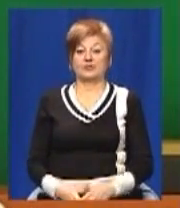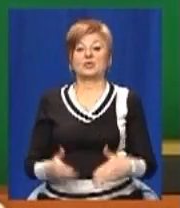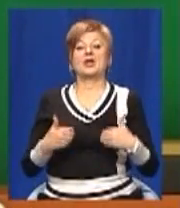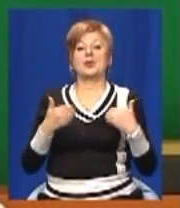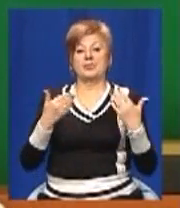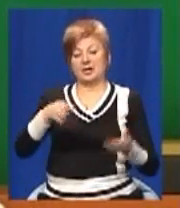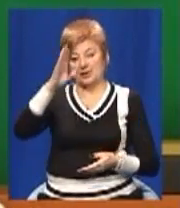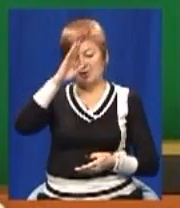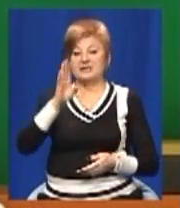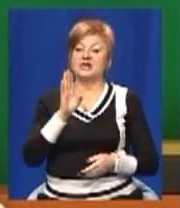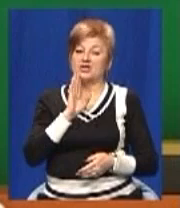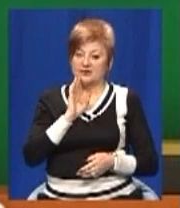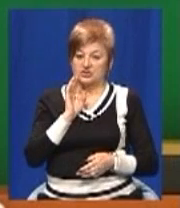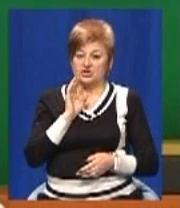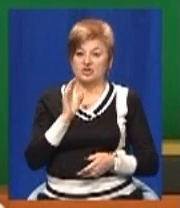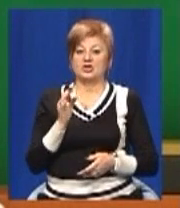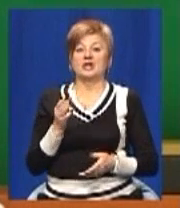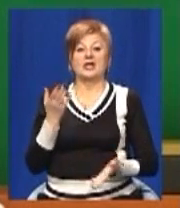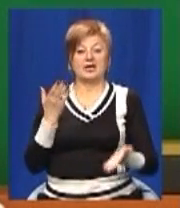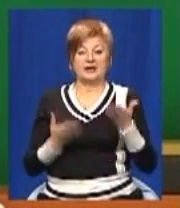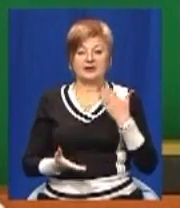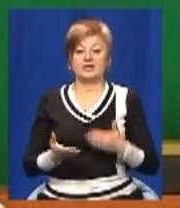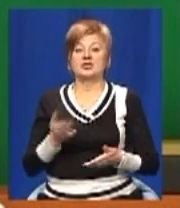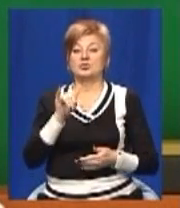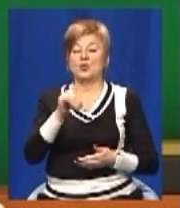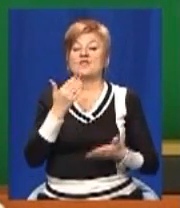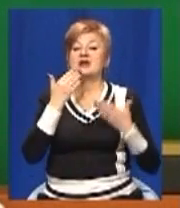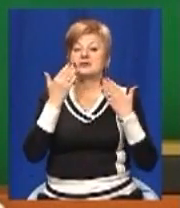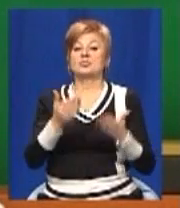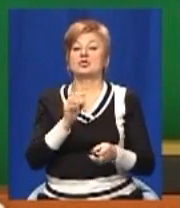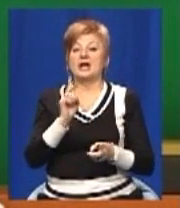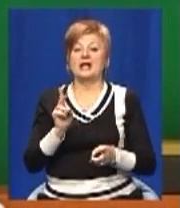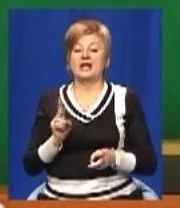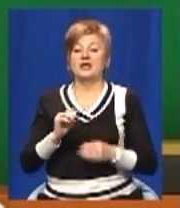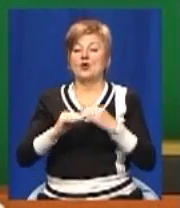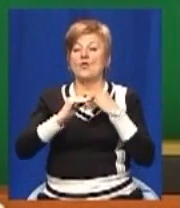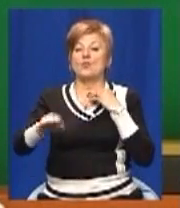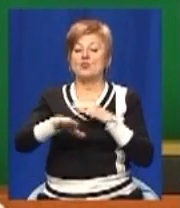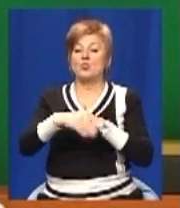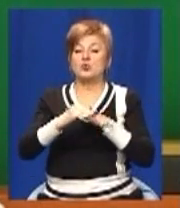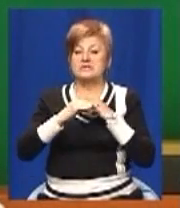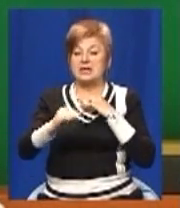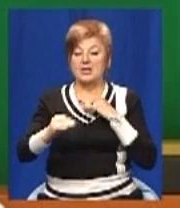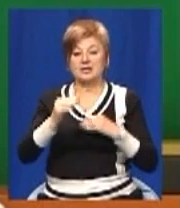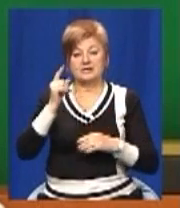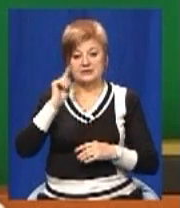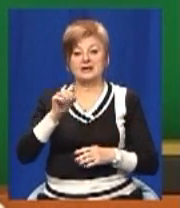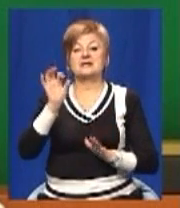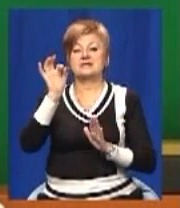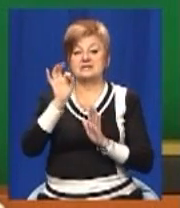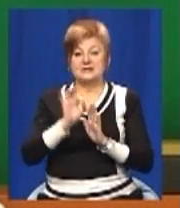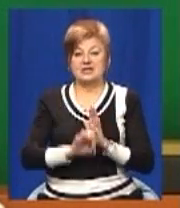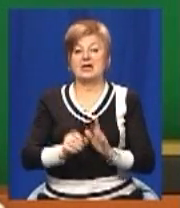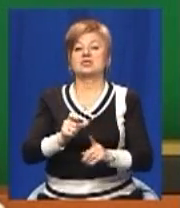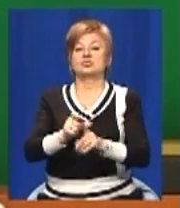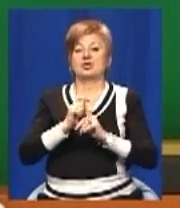Привіт, хлопчики та дівчатка! Якщо я у вас запитаю, яких тварин пустель ви знаєте, гадаю, що одразу ви